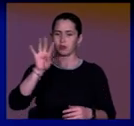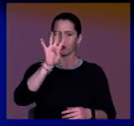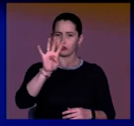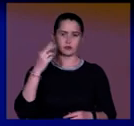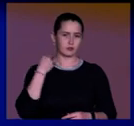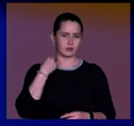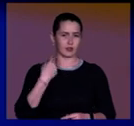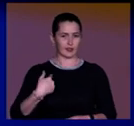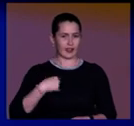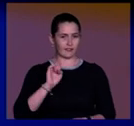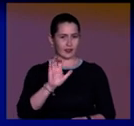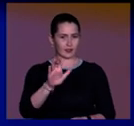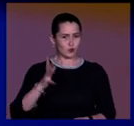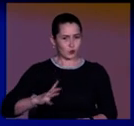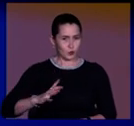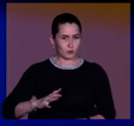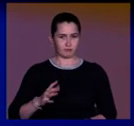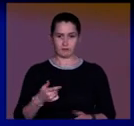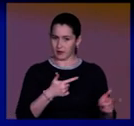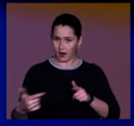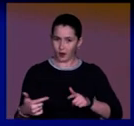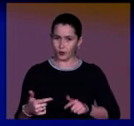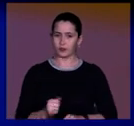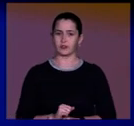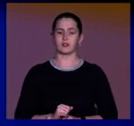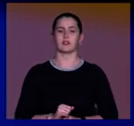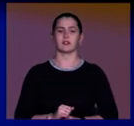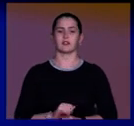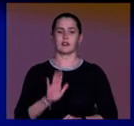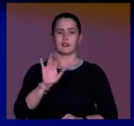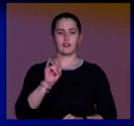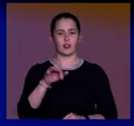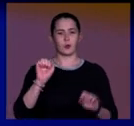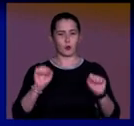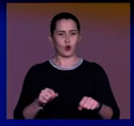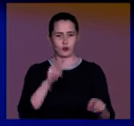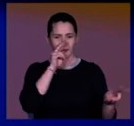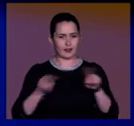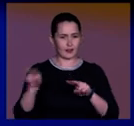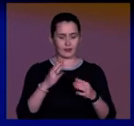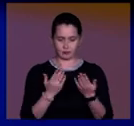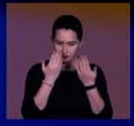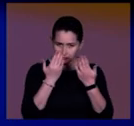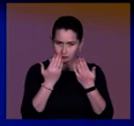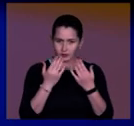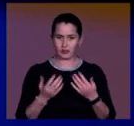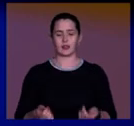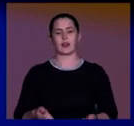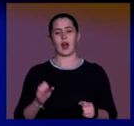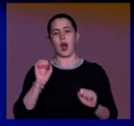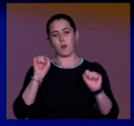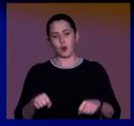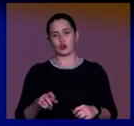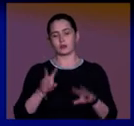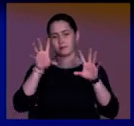я вас жду приготовились итак ребята вы можете следить по учебнику за моим чтением а